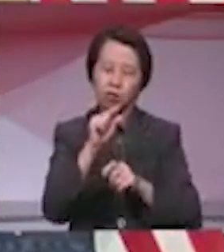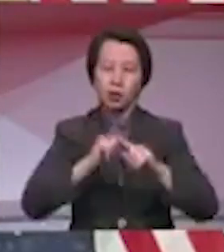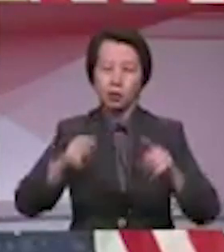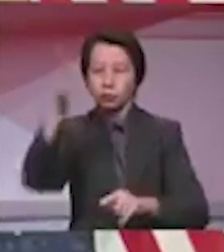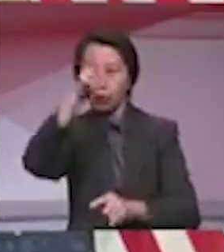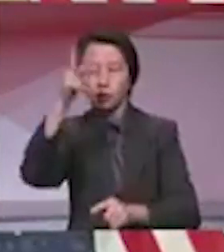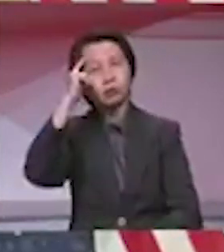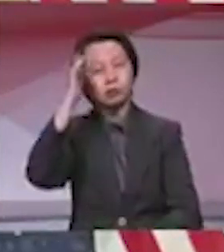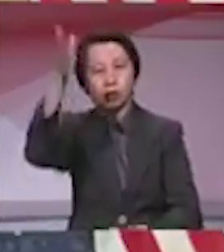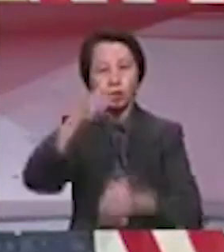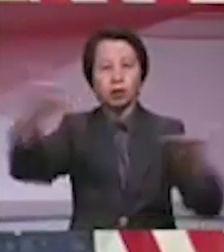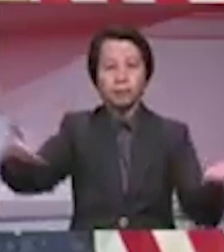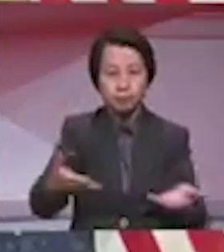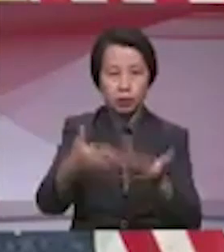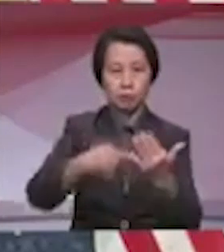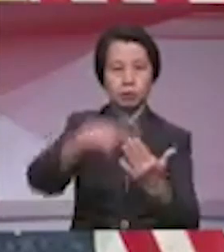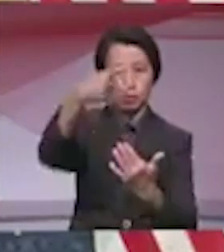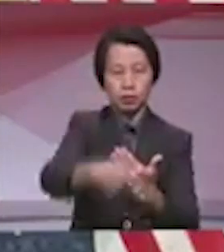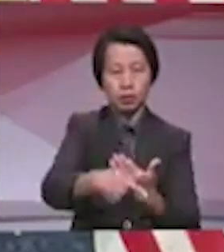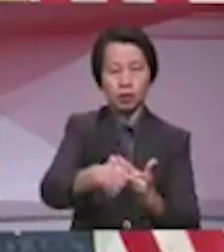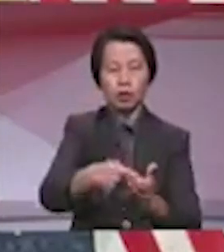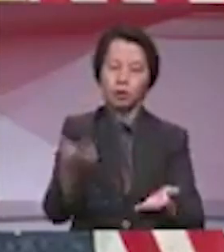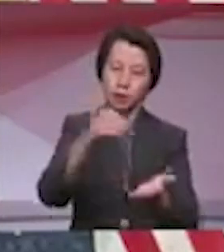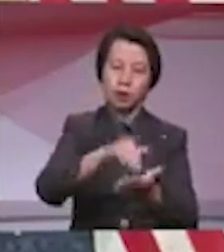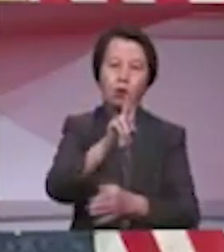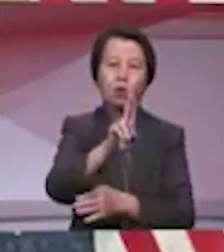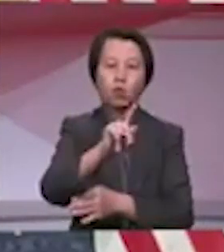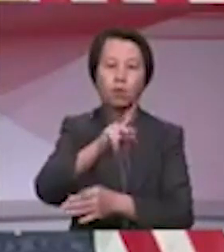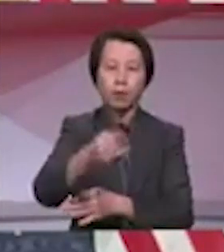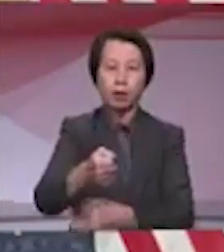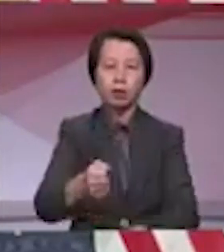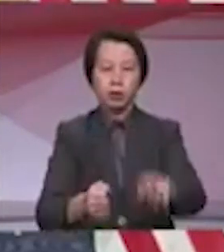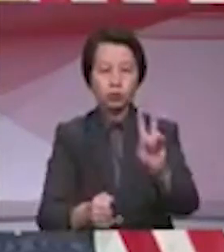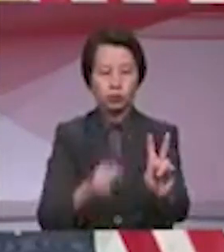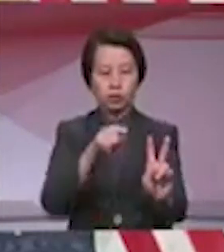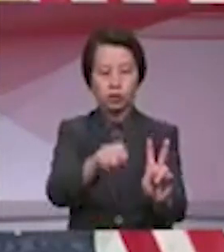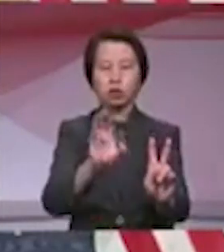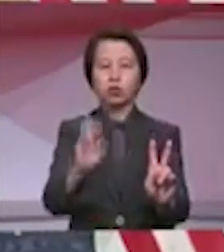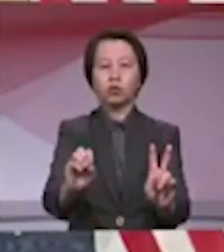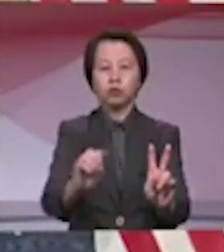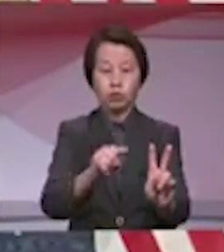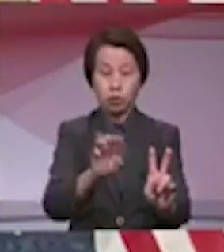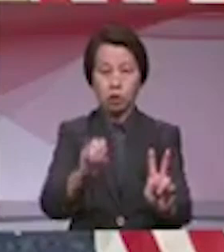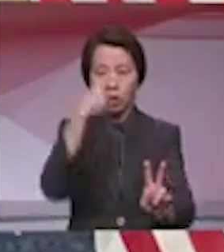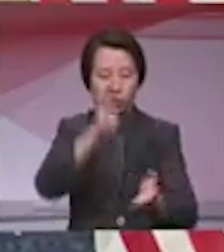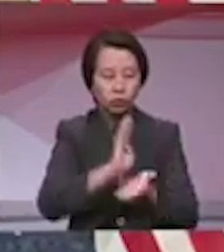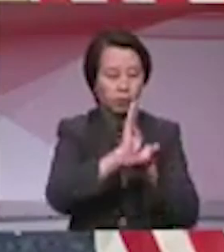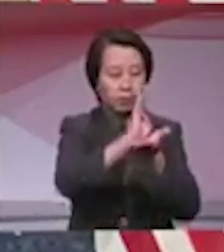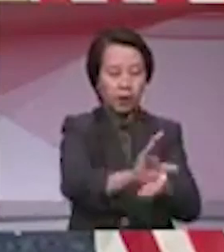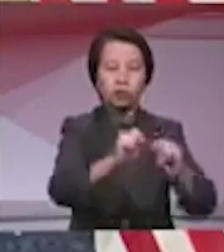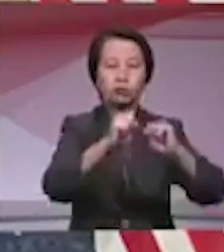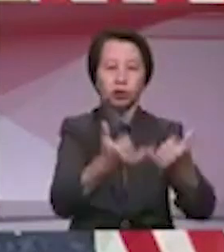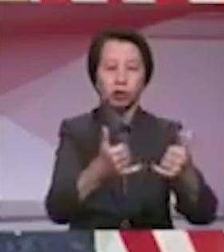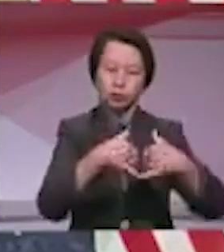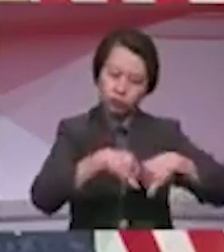akan memperkenalkan program subsidi upah 2.0 bagi membantu syarikat yang